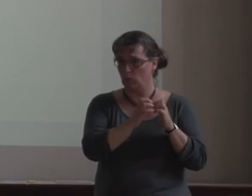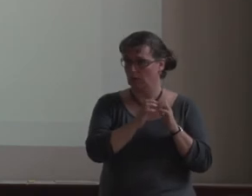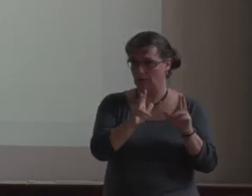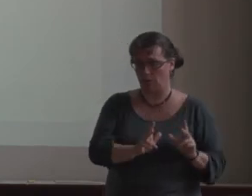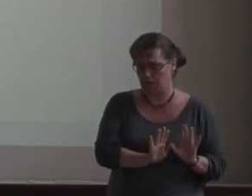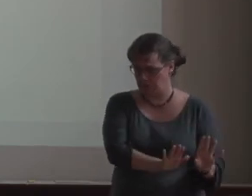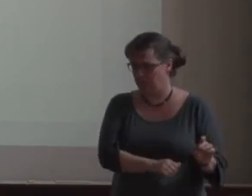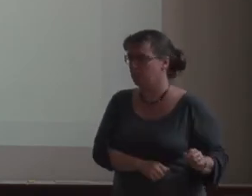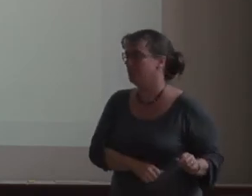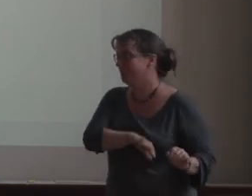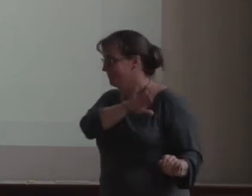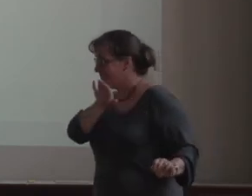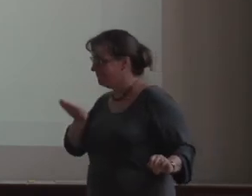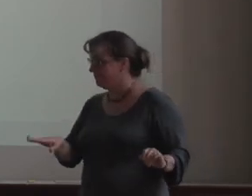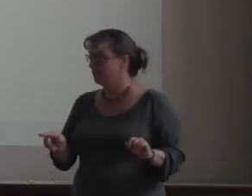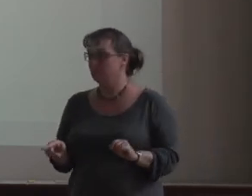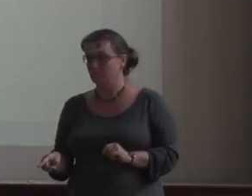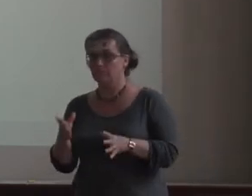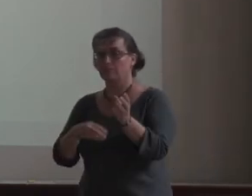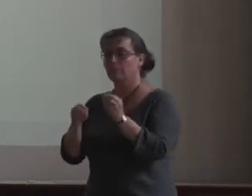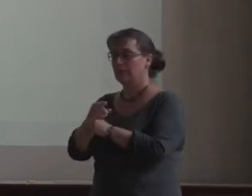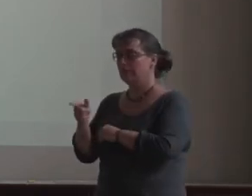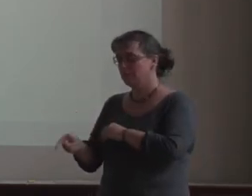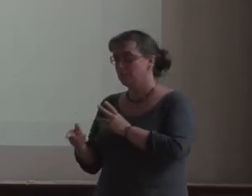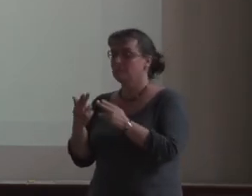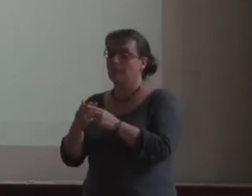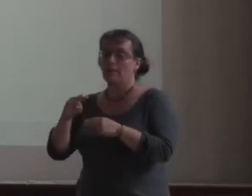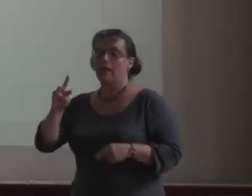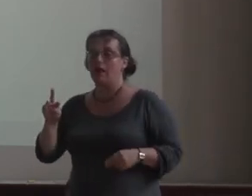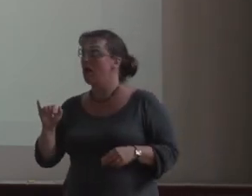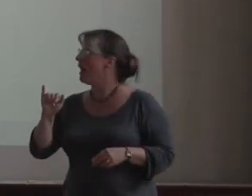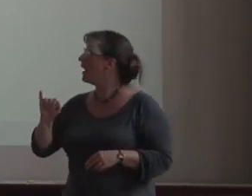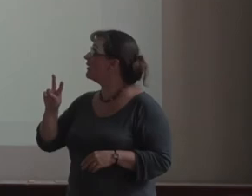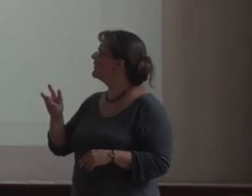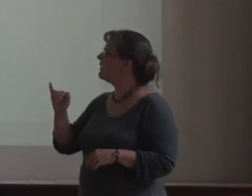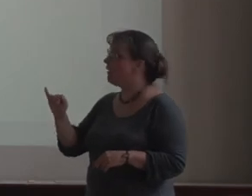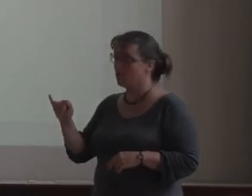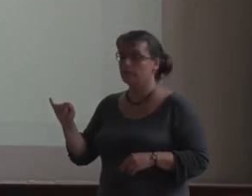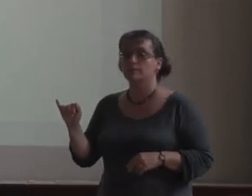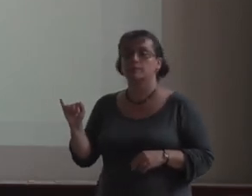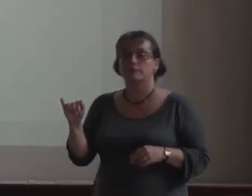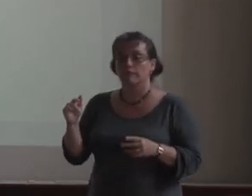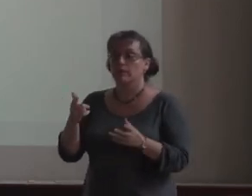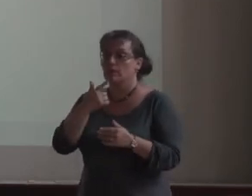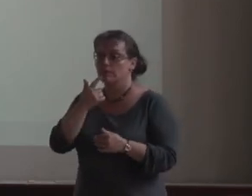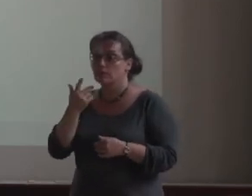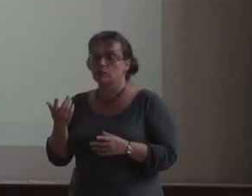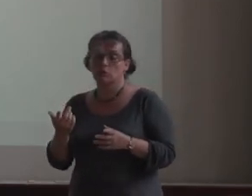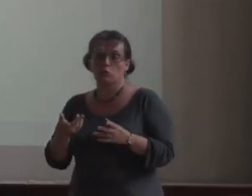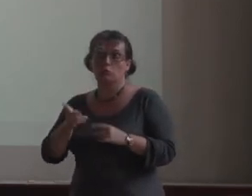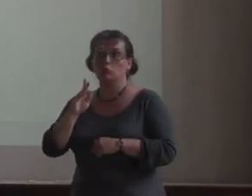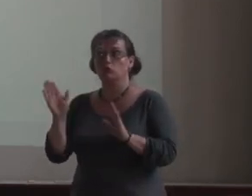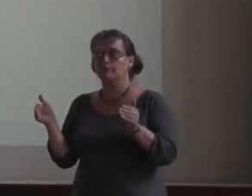Et à côté de ça, on va avoir aussi la partie qu'on appelle IVI, donc In-Vehicle Infotainment. Donc là, ça va être plutôt tout ce qui